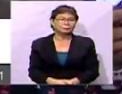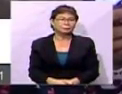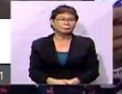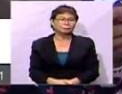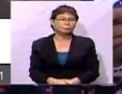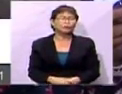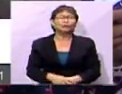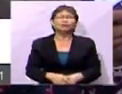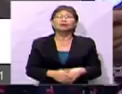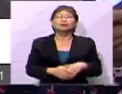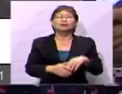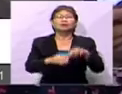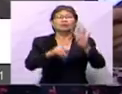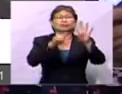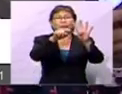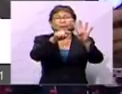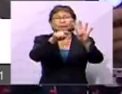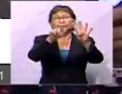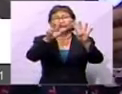Keseluruhannya